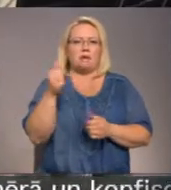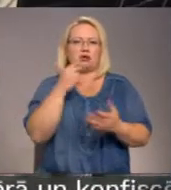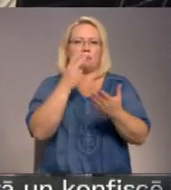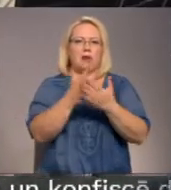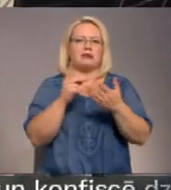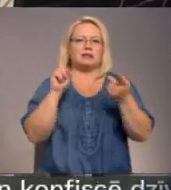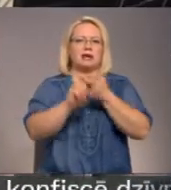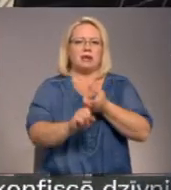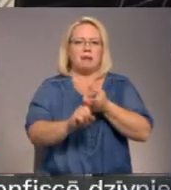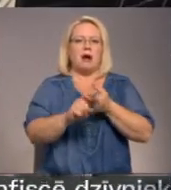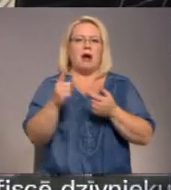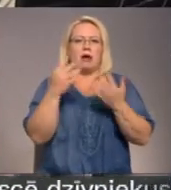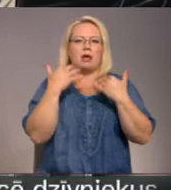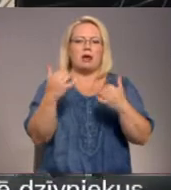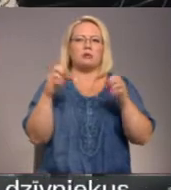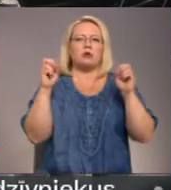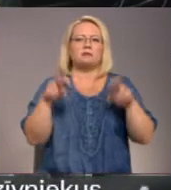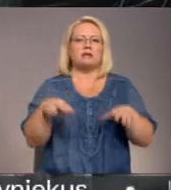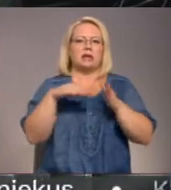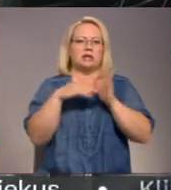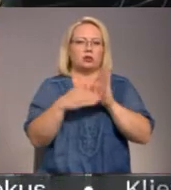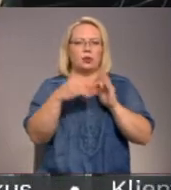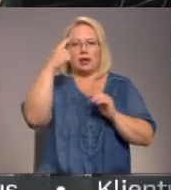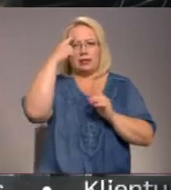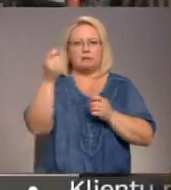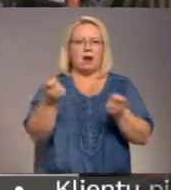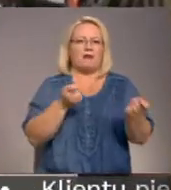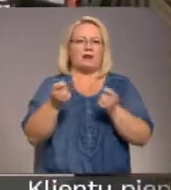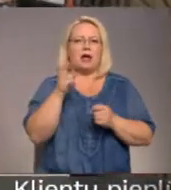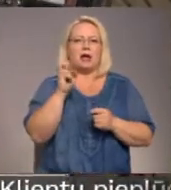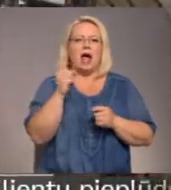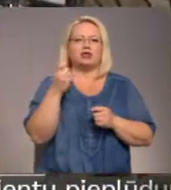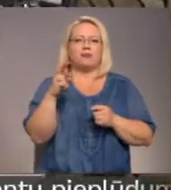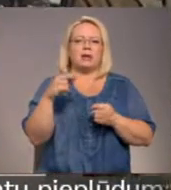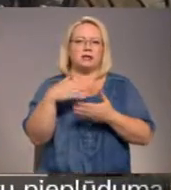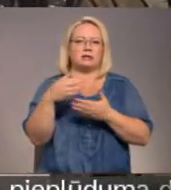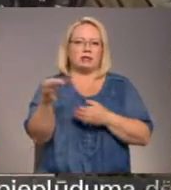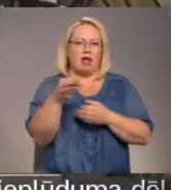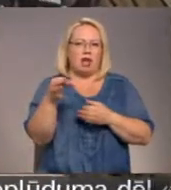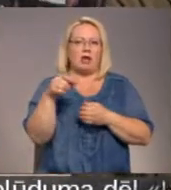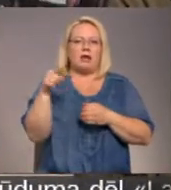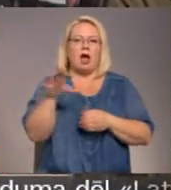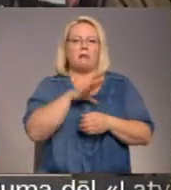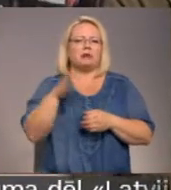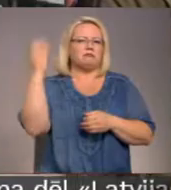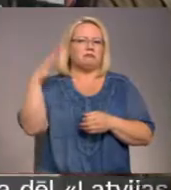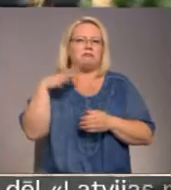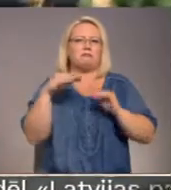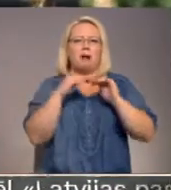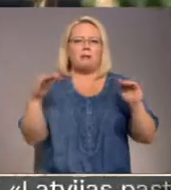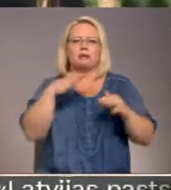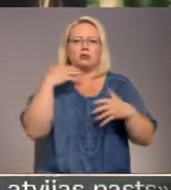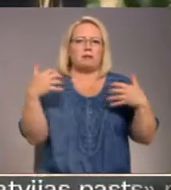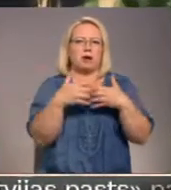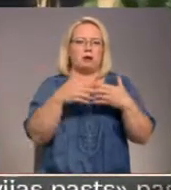pievērsta saistībā ar atņemto speciālo statusu Indijas pārvaldītajai Kašmīras daļai, kas vēsturiski bijusi par pamatu vairākiem